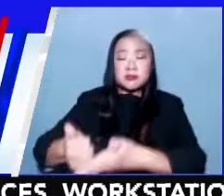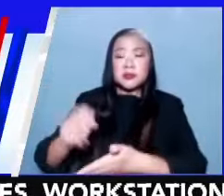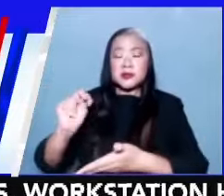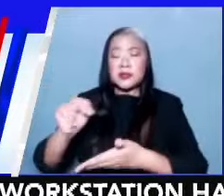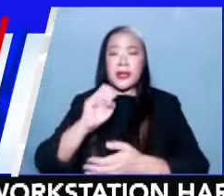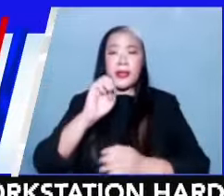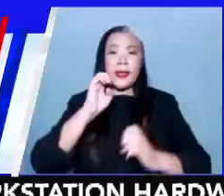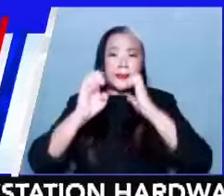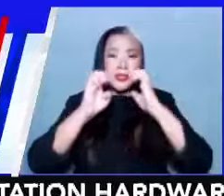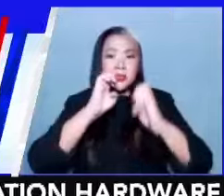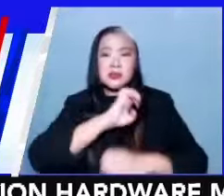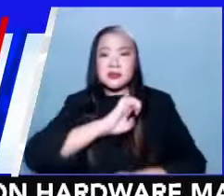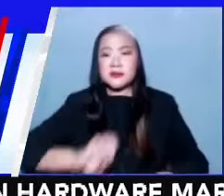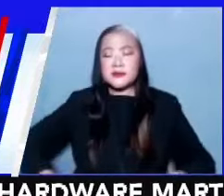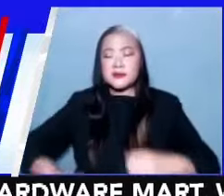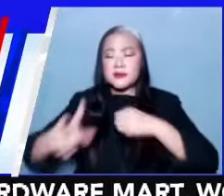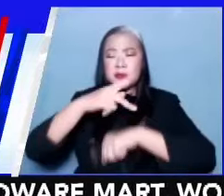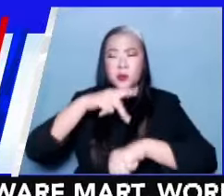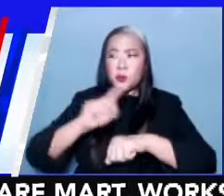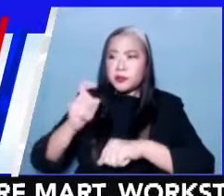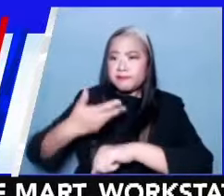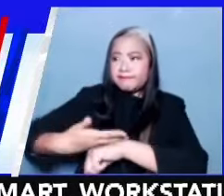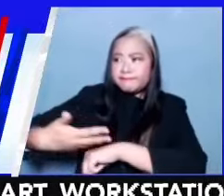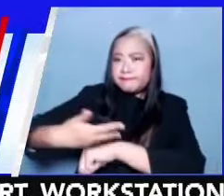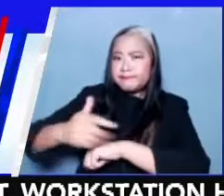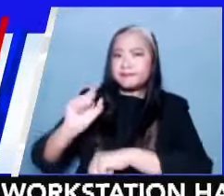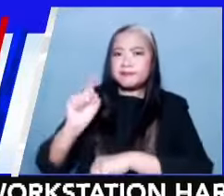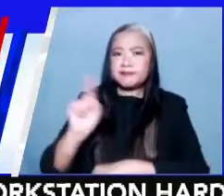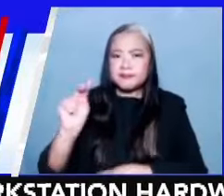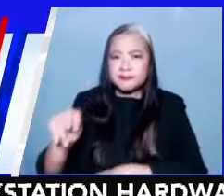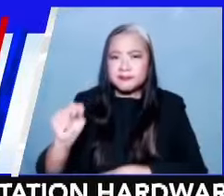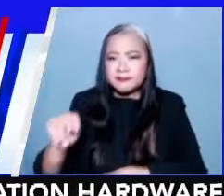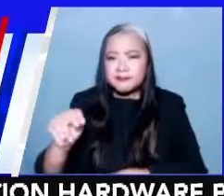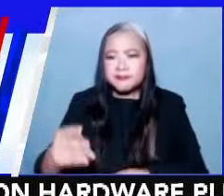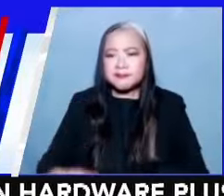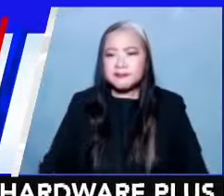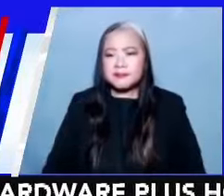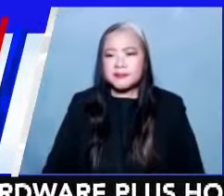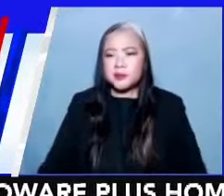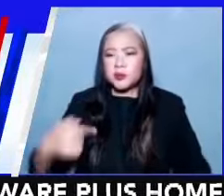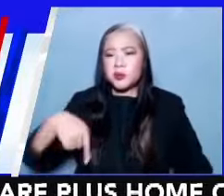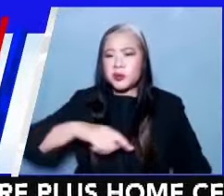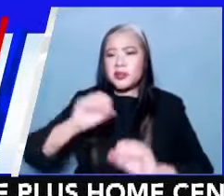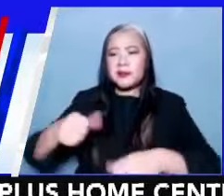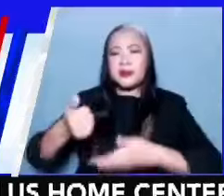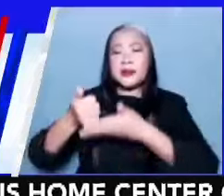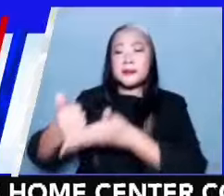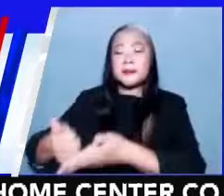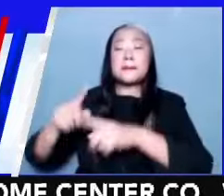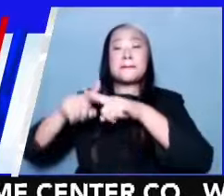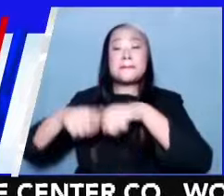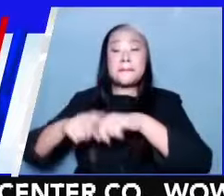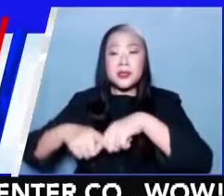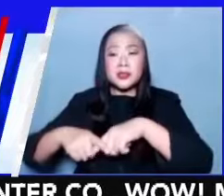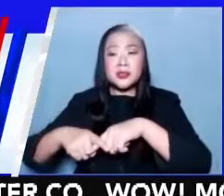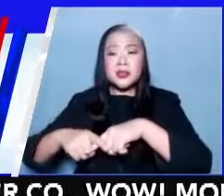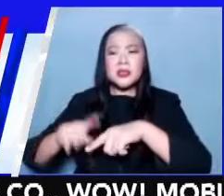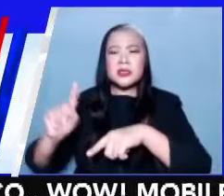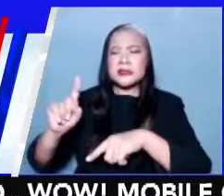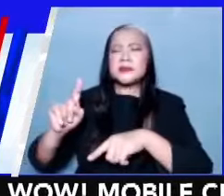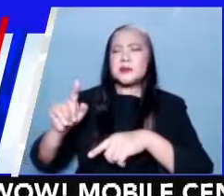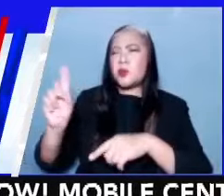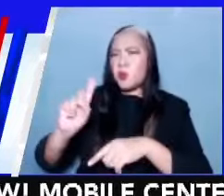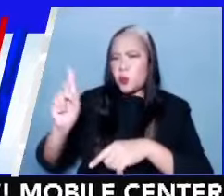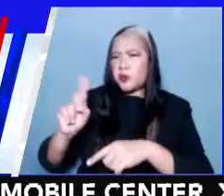anong request po ang kaya naming maitulong. Depende po yung magiging case-to-case basis. Kung sakali po